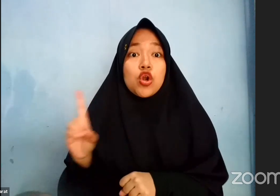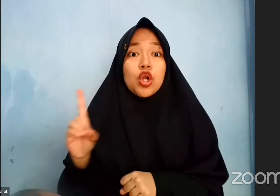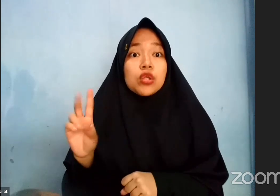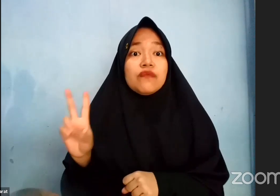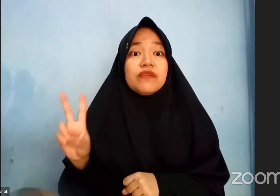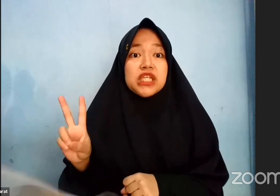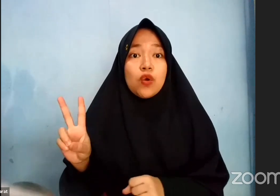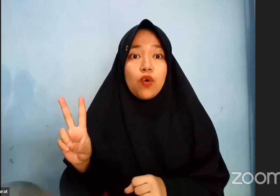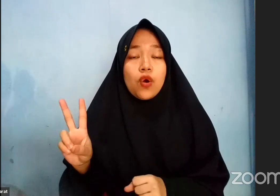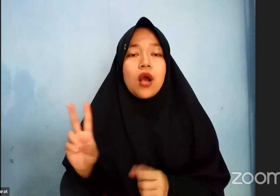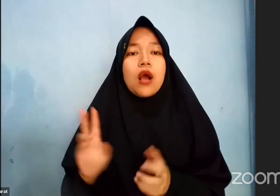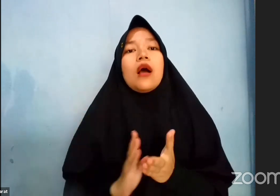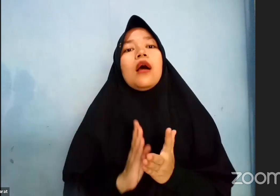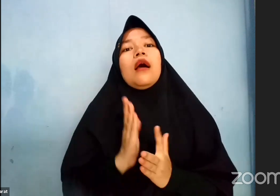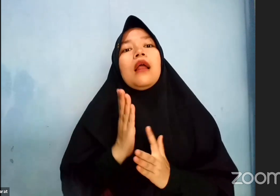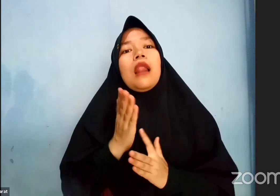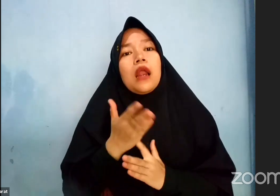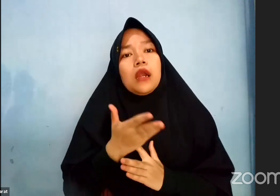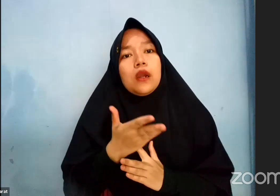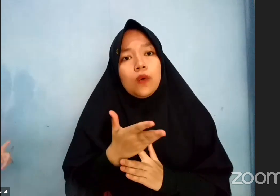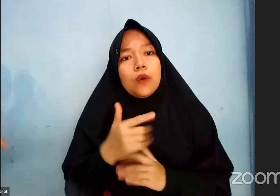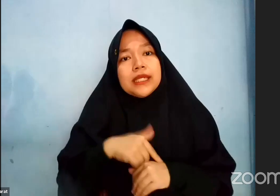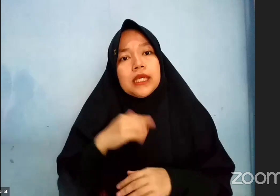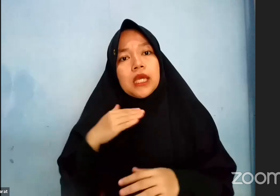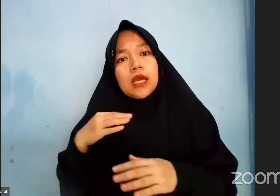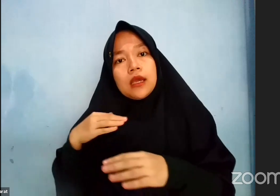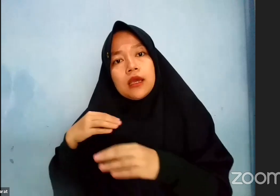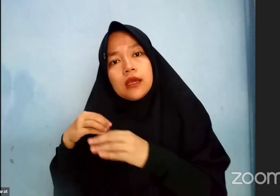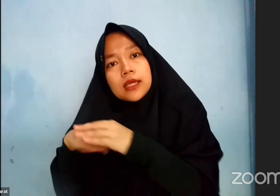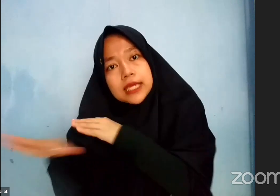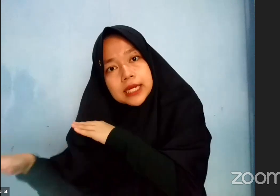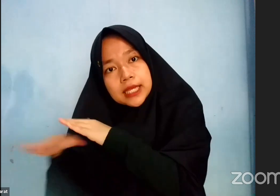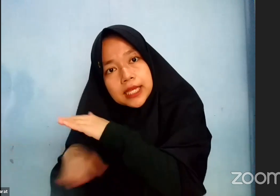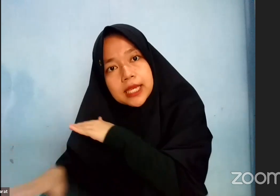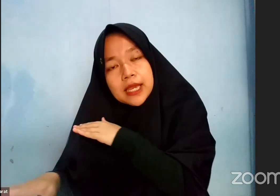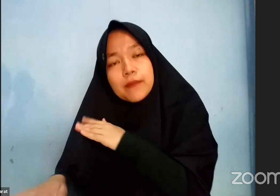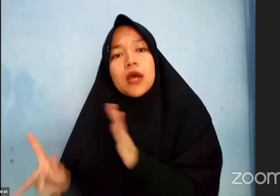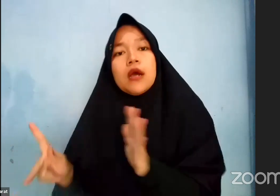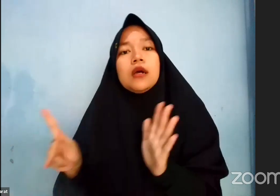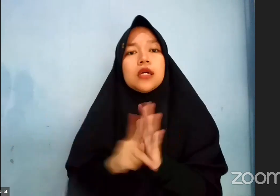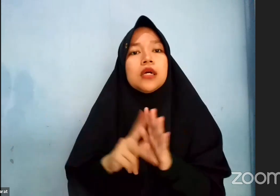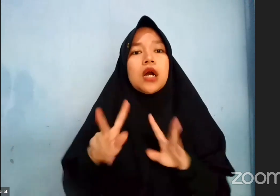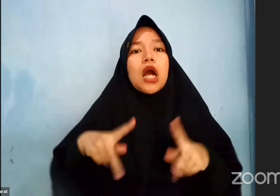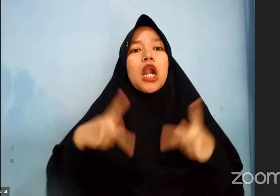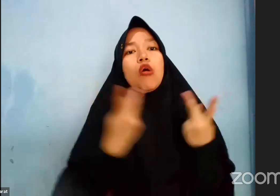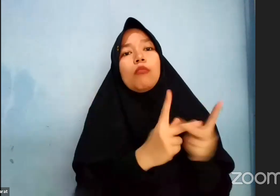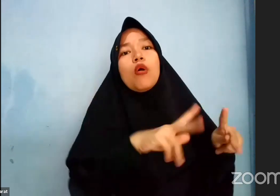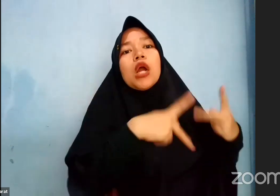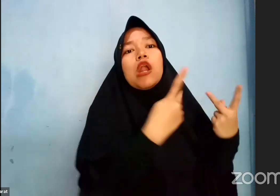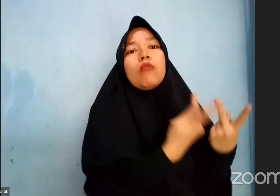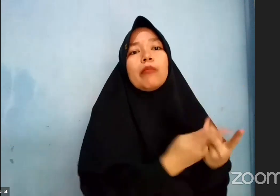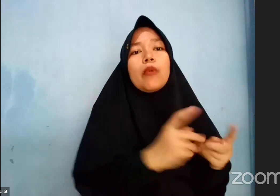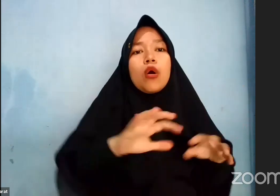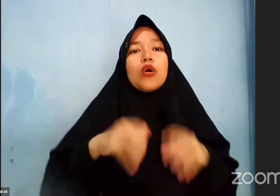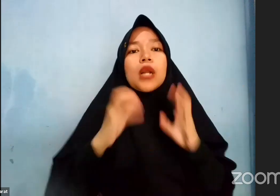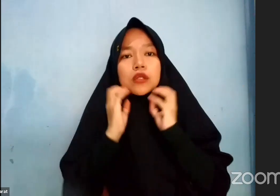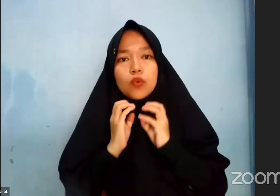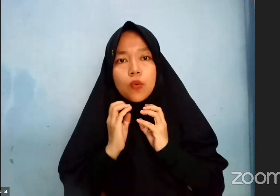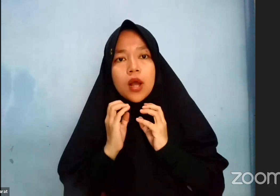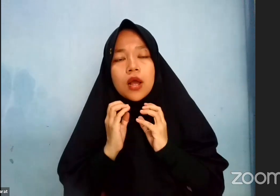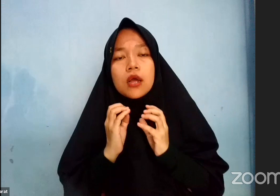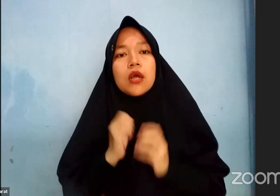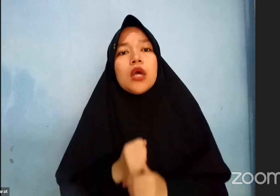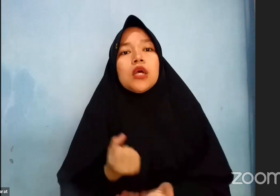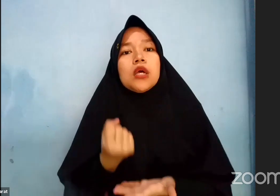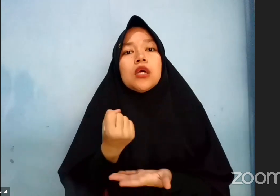ada 10 guru nih 10 orang tua tinggal diinfokan ini ada cerita menarik tentang empat sahabat tolong dibagikan ke